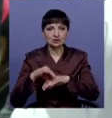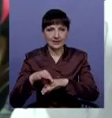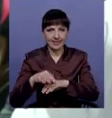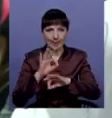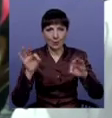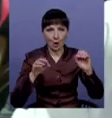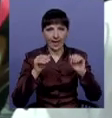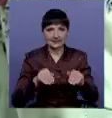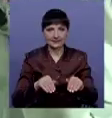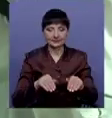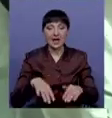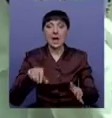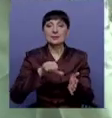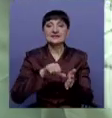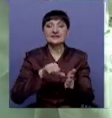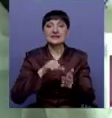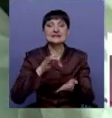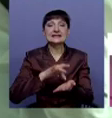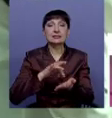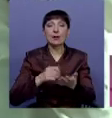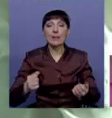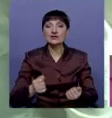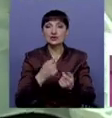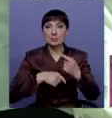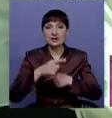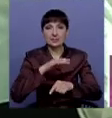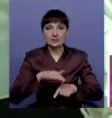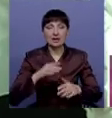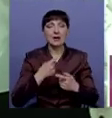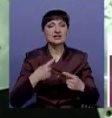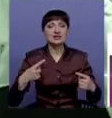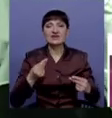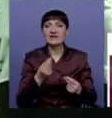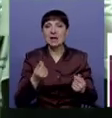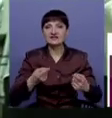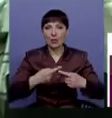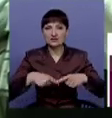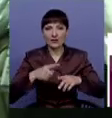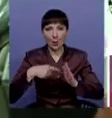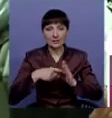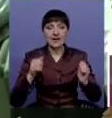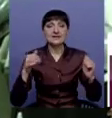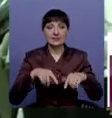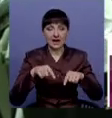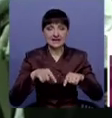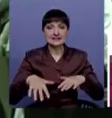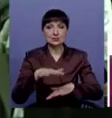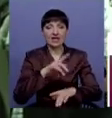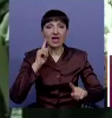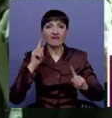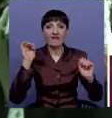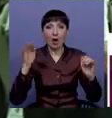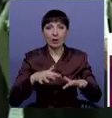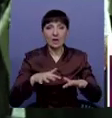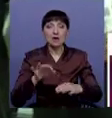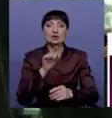инвестиционных проектов. Представители центров поддержки предпринимателей и различных финансовых организаций города собрались сегодня на этой площадке, чтобы